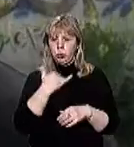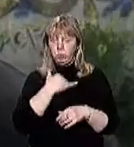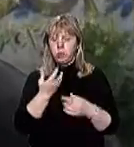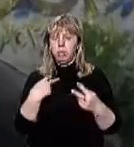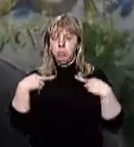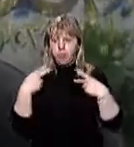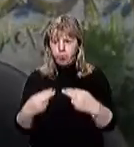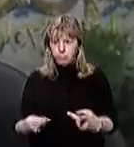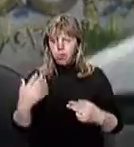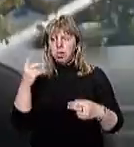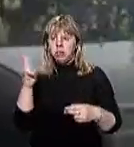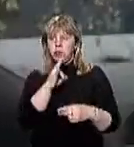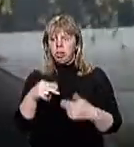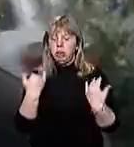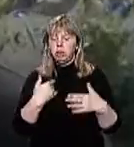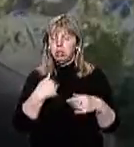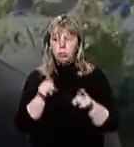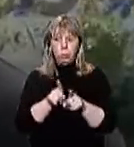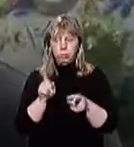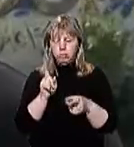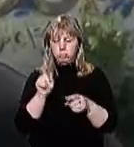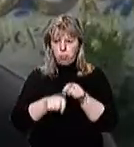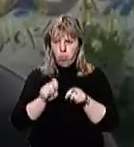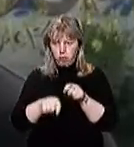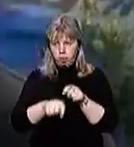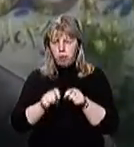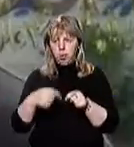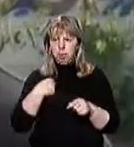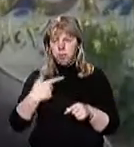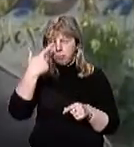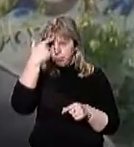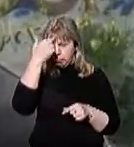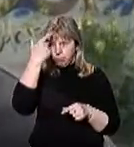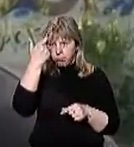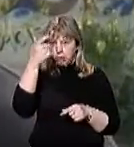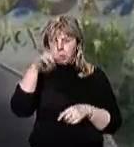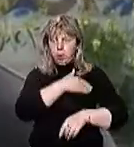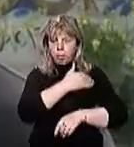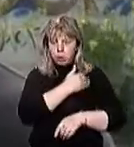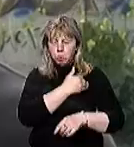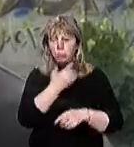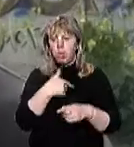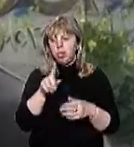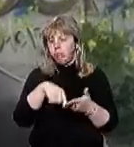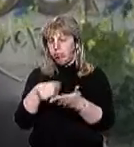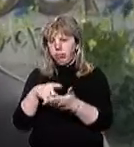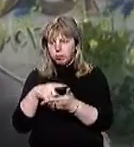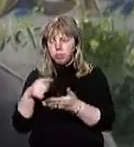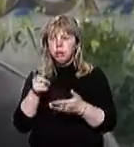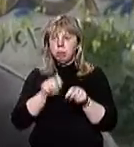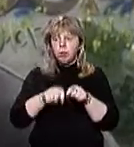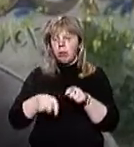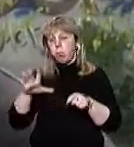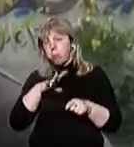переодягається, священники в нас обов'язково проходять скринінг, тобто ми вимірюємо їм температуру, попередні опитування на кшталт